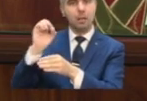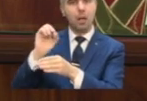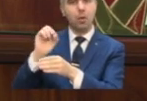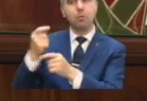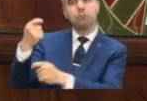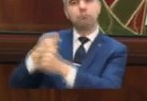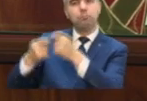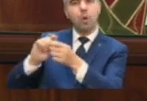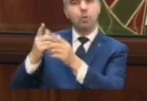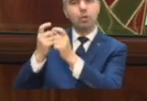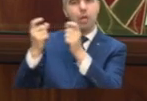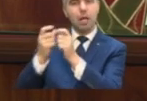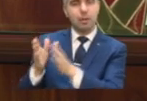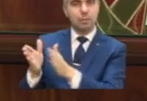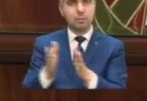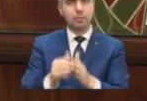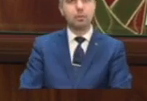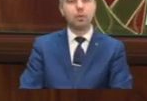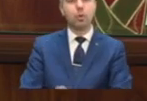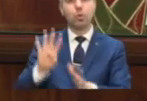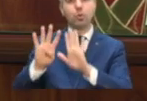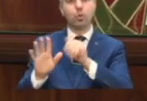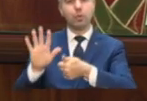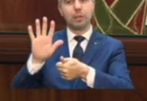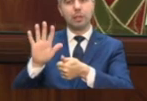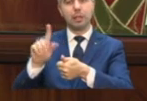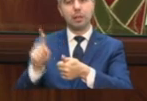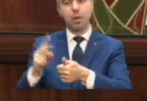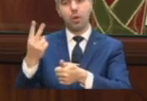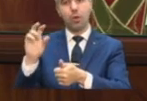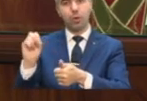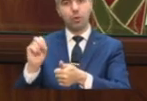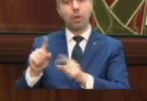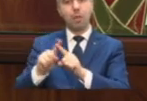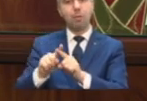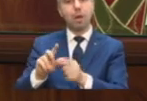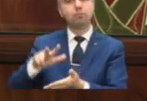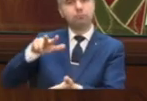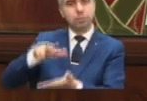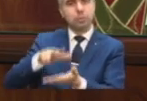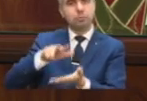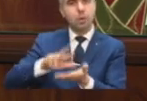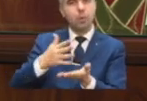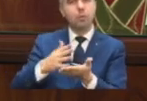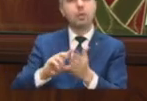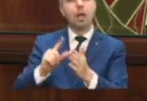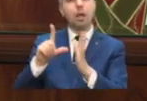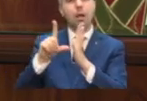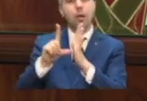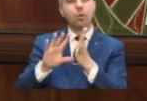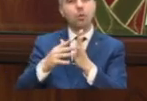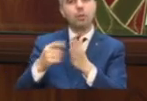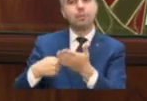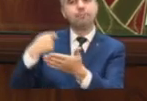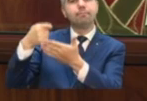رقم 69/20 يقضي بمصادقة على مرسوم بقانون بسن أحكام استثنائية تتعلق بالغرامات